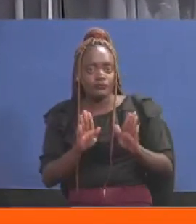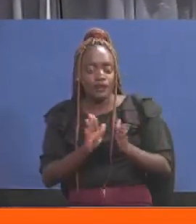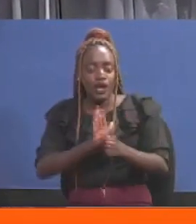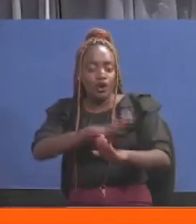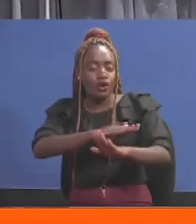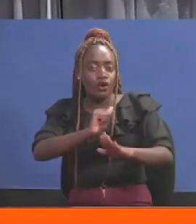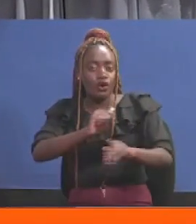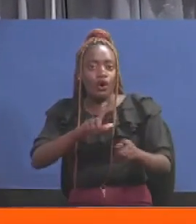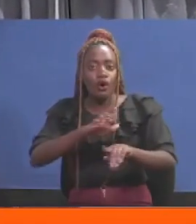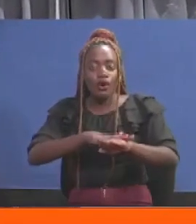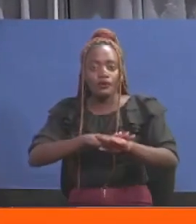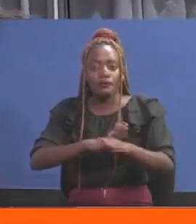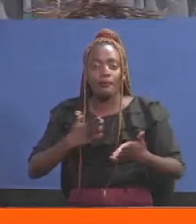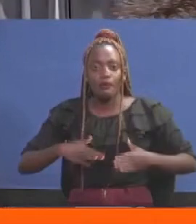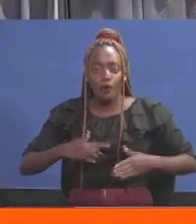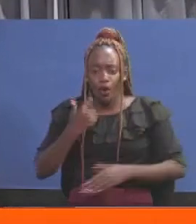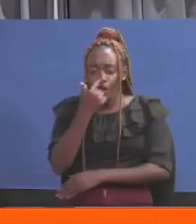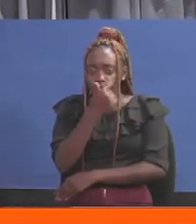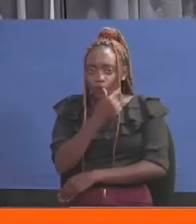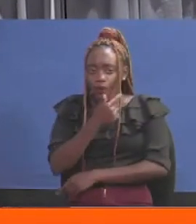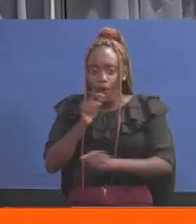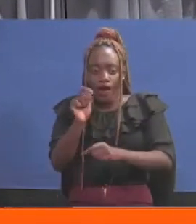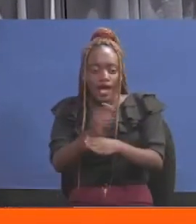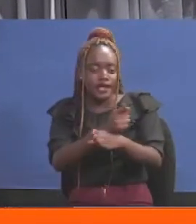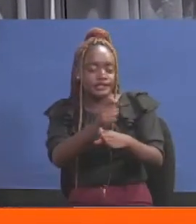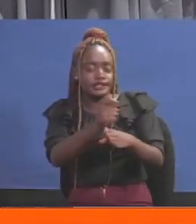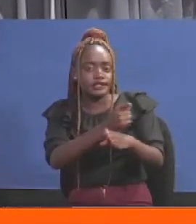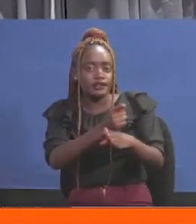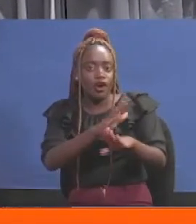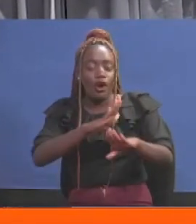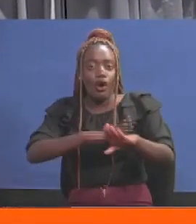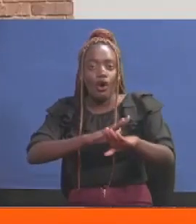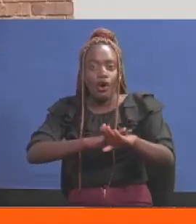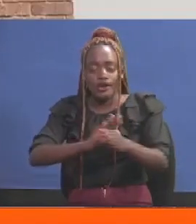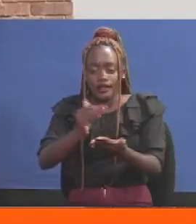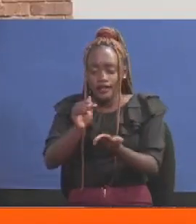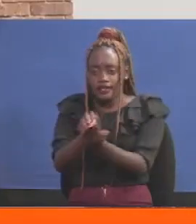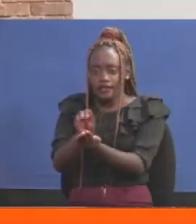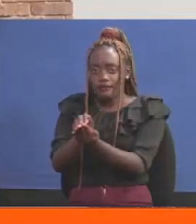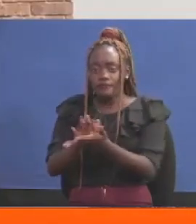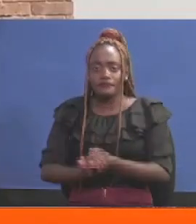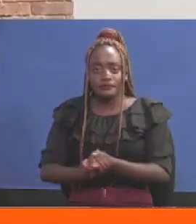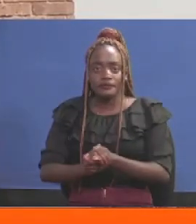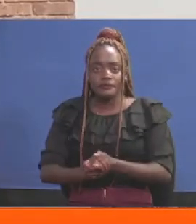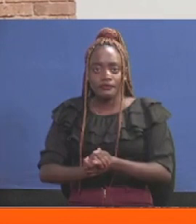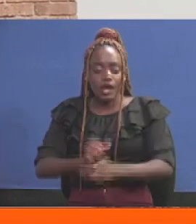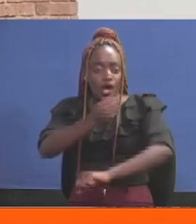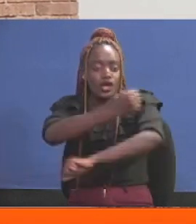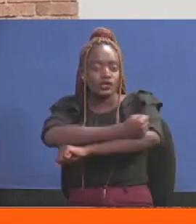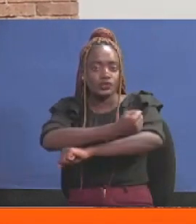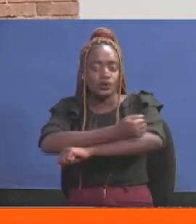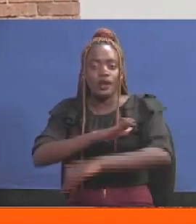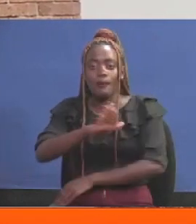for them, the resource person who could be able to train them on investment. Mama Ngina is in